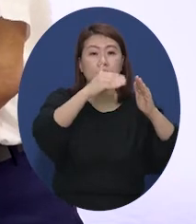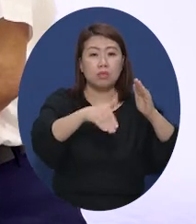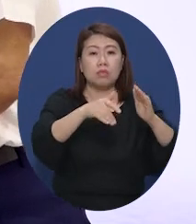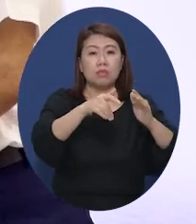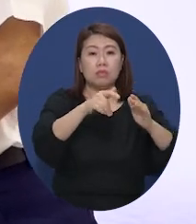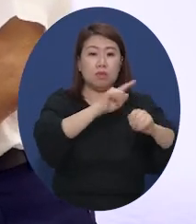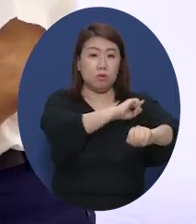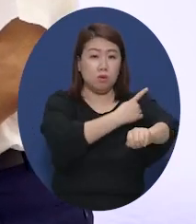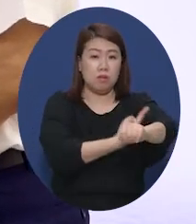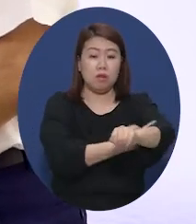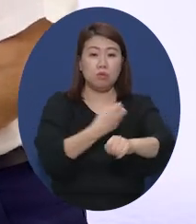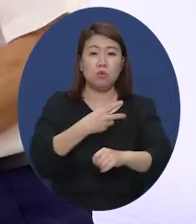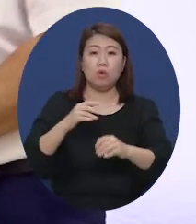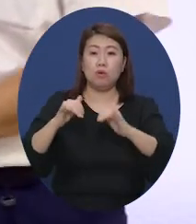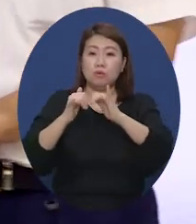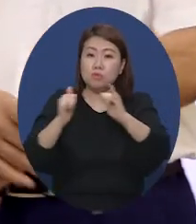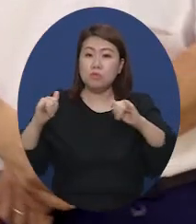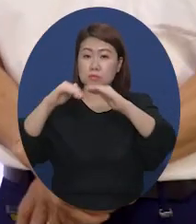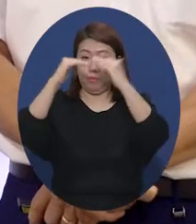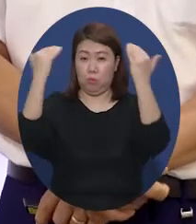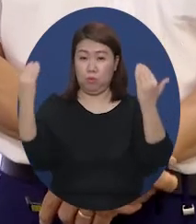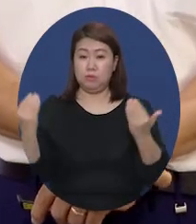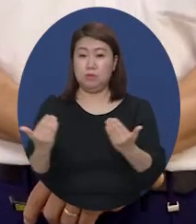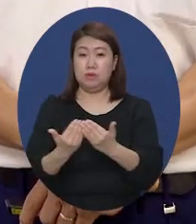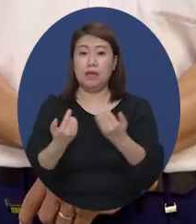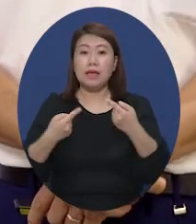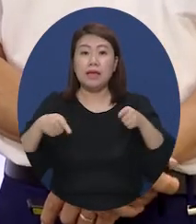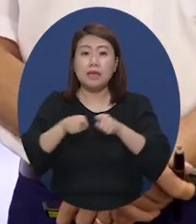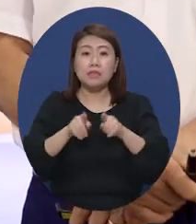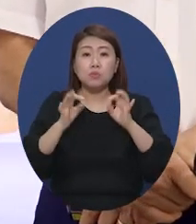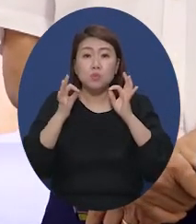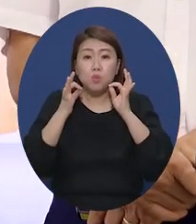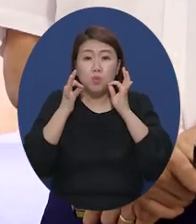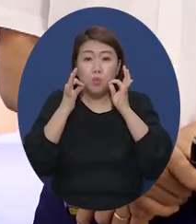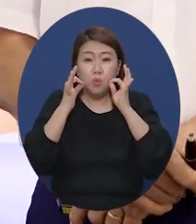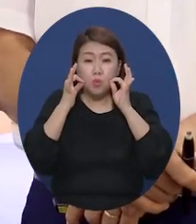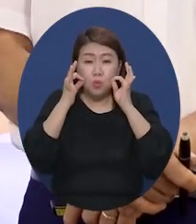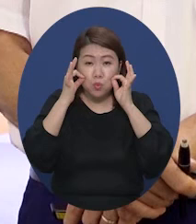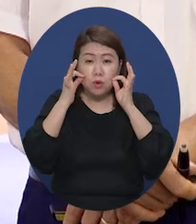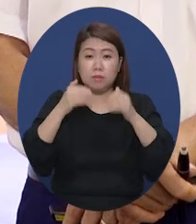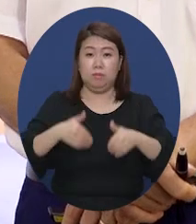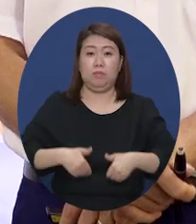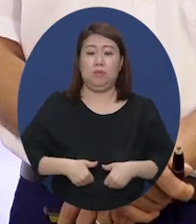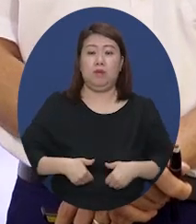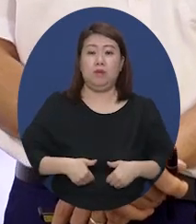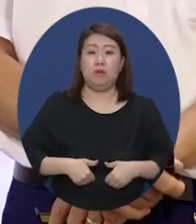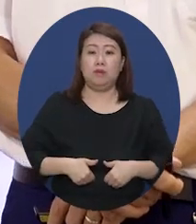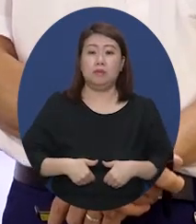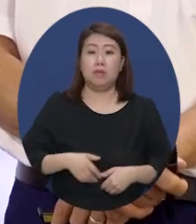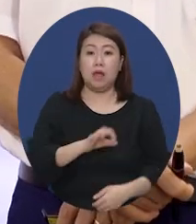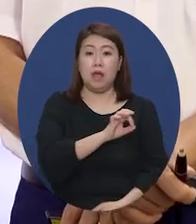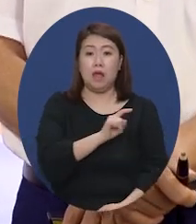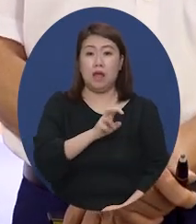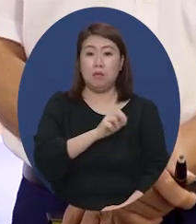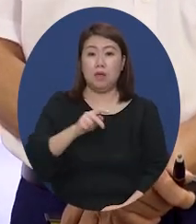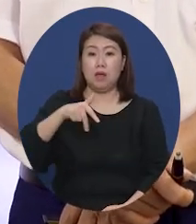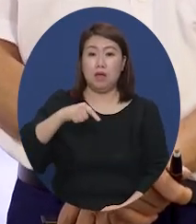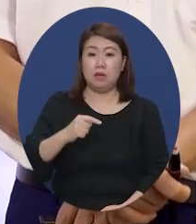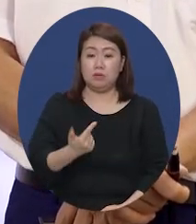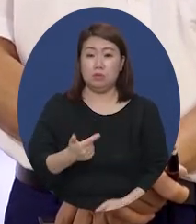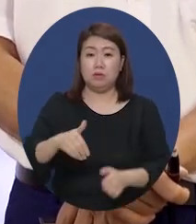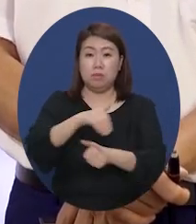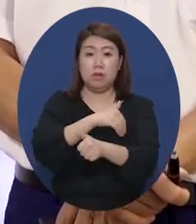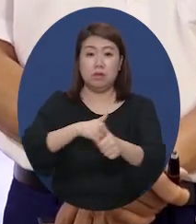공권력뿐만 아니라 국민 모두에게 같이 노력하지 않고는 아마존을 위시한 전반적인